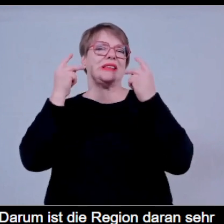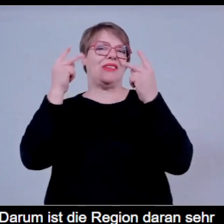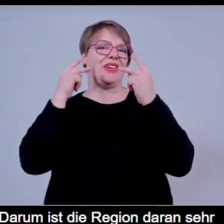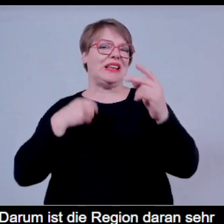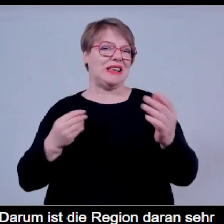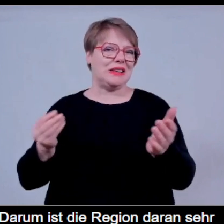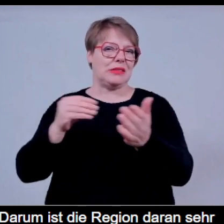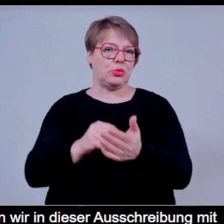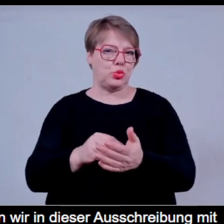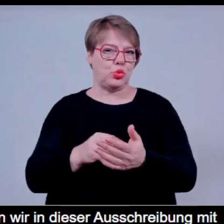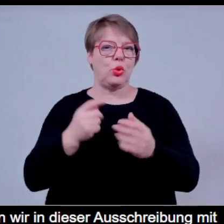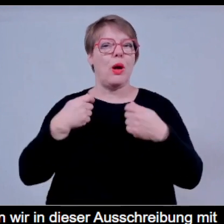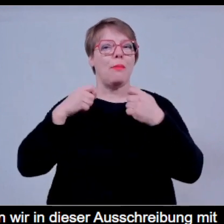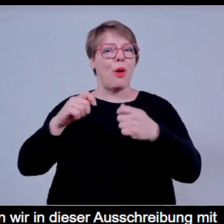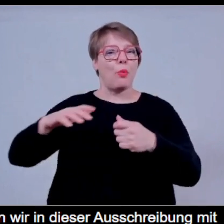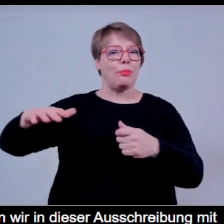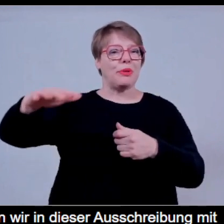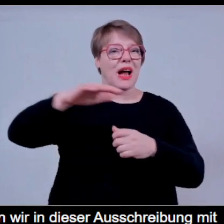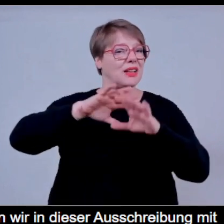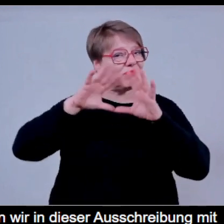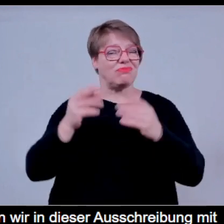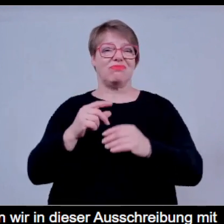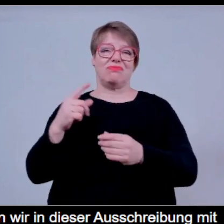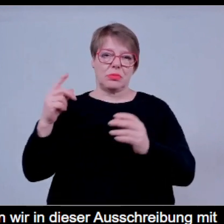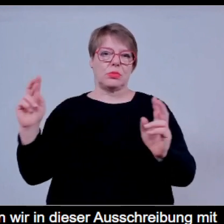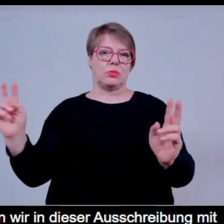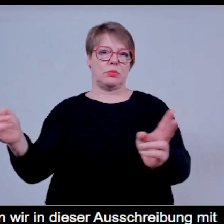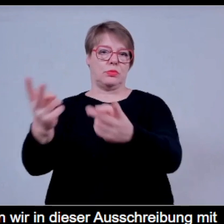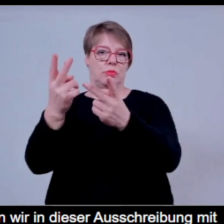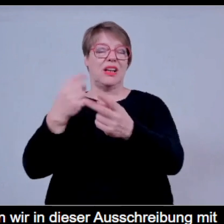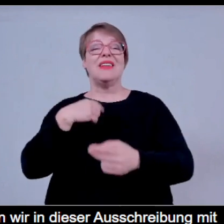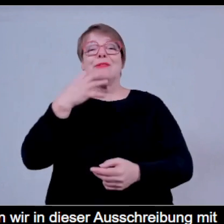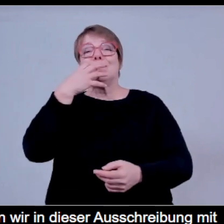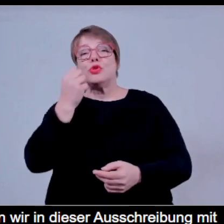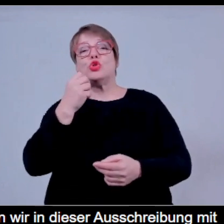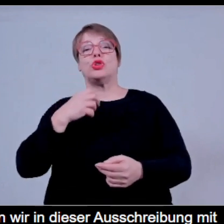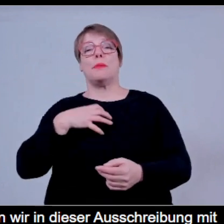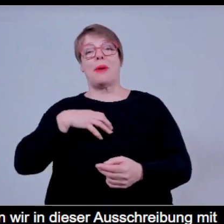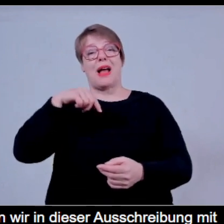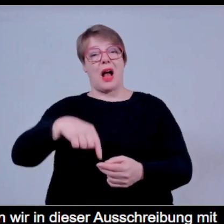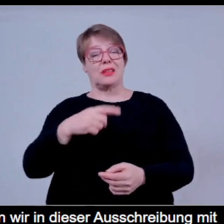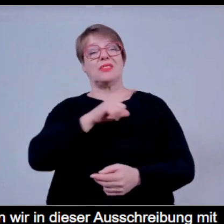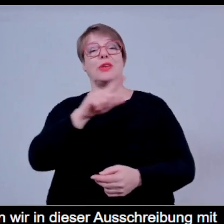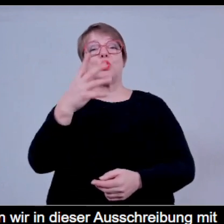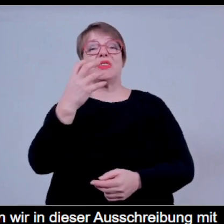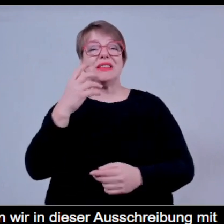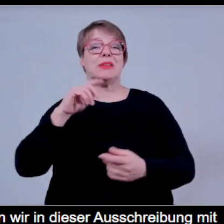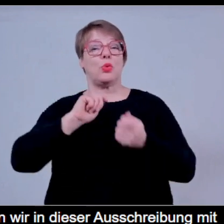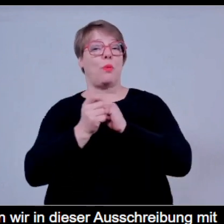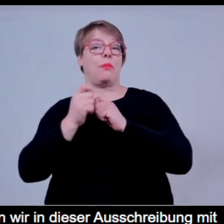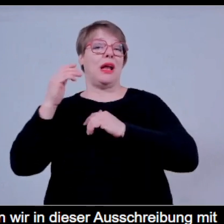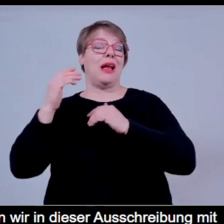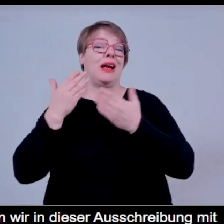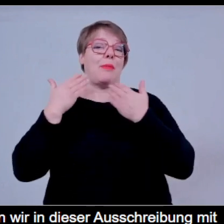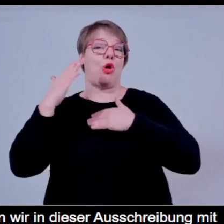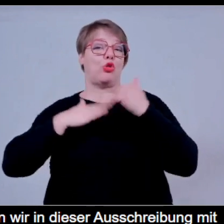oder Kindergärten. Bauherren der öffentlichen Hand haben eine Vorbildfunktion. Und sie sollen natürlich mit dem neuen Preis motiviert werden, noch mehr